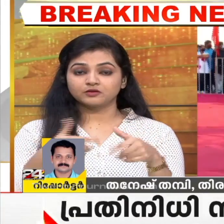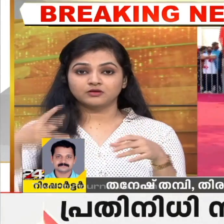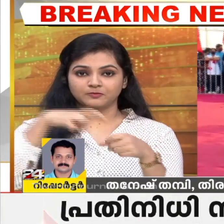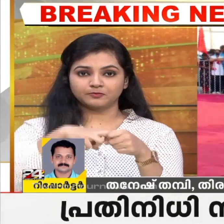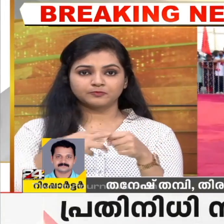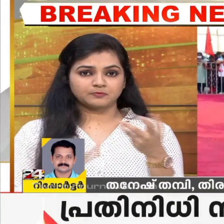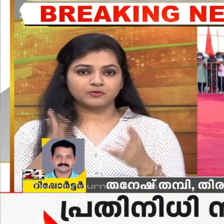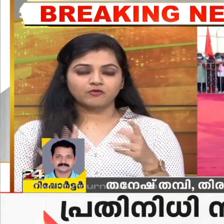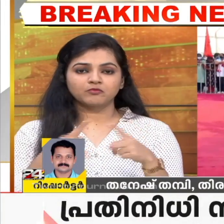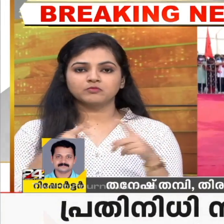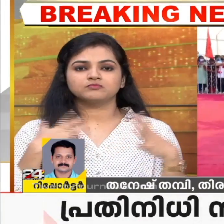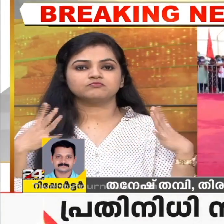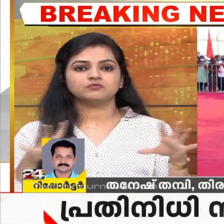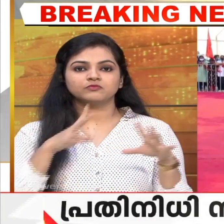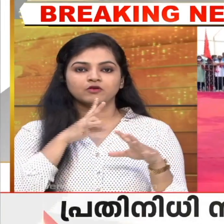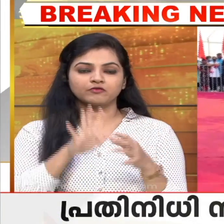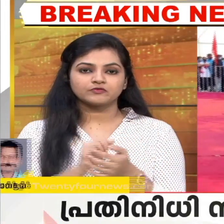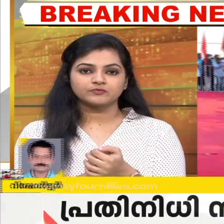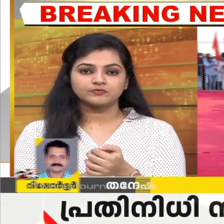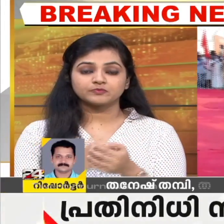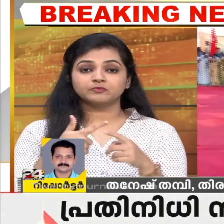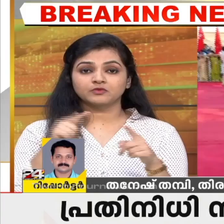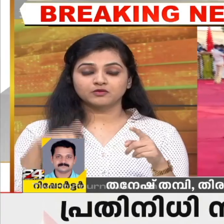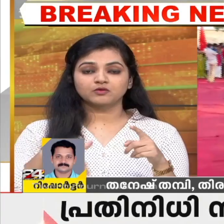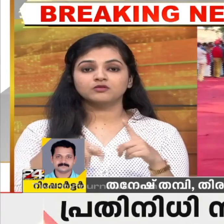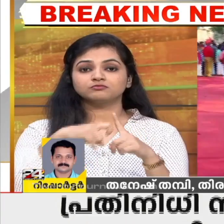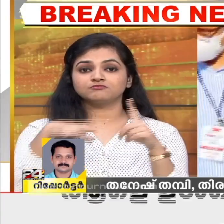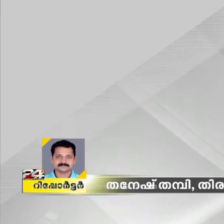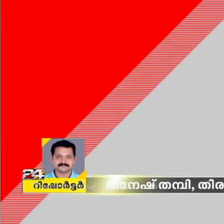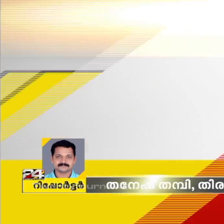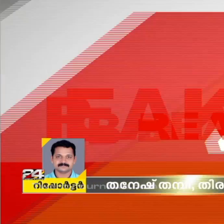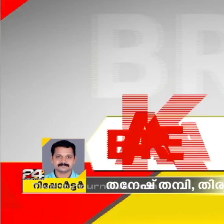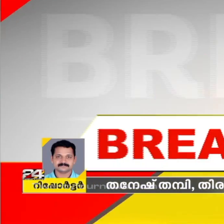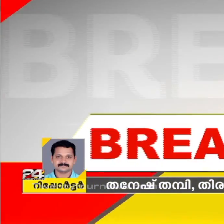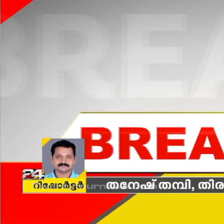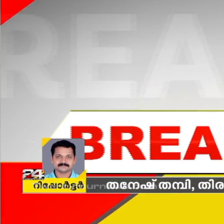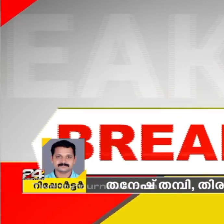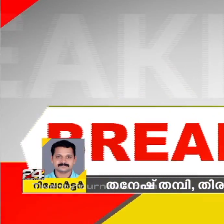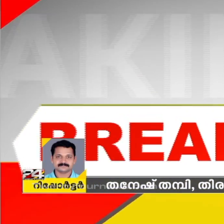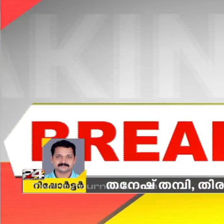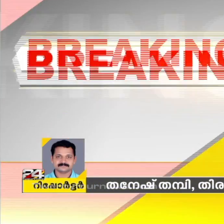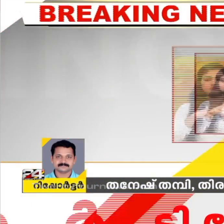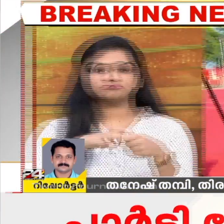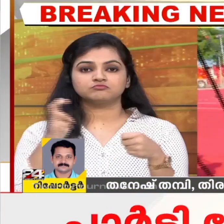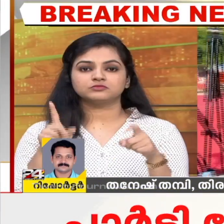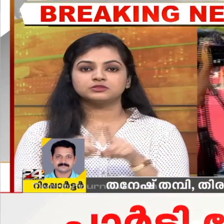വെക്കുകയായിരുന്നു. അതിനുശേഷമാണ് ഇപ്പോൾ സംസ്ഥാന സമിതിയിൽ നിന്ന് ഒഴിവായത്. ഇപ്പോൾ പാർട്ടി കോൺഗ്രസിൽ പങ്കെടുക്കുന്നില്ല എന്നുള്ള നിലപാടും